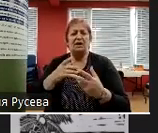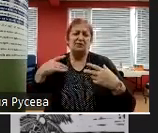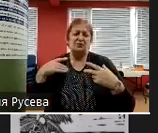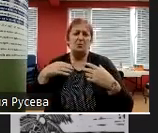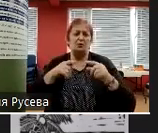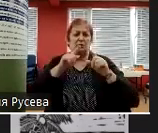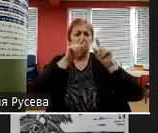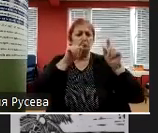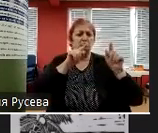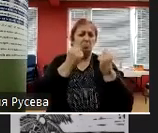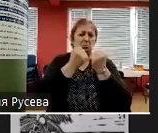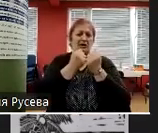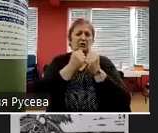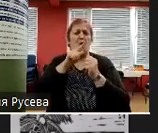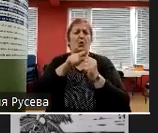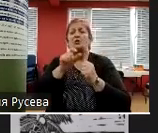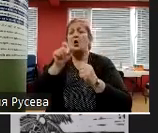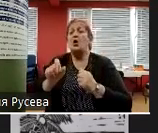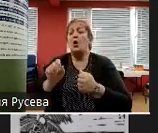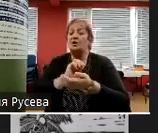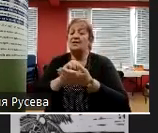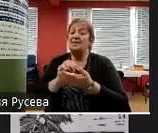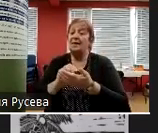полета, в които хората да си напишат